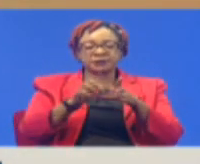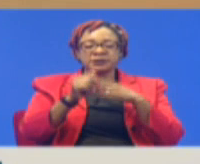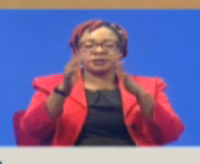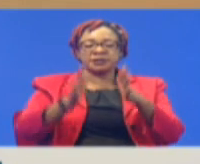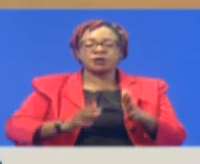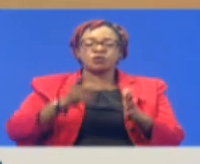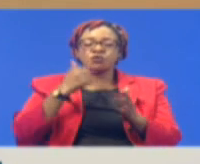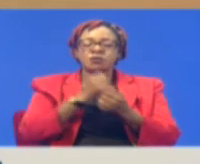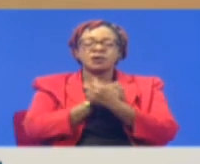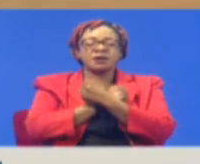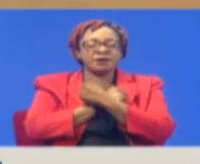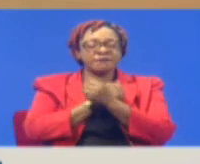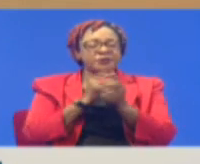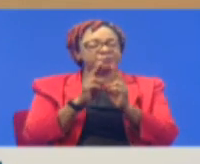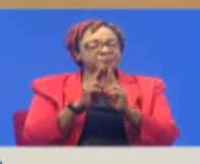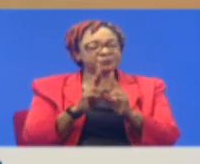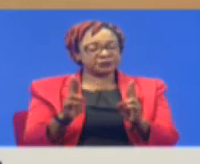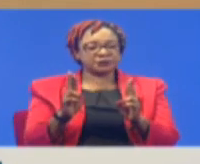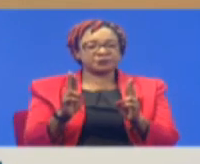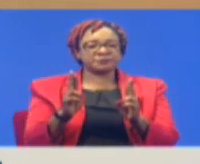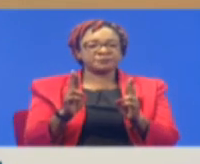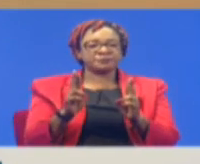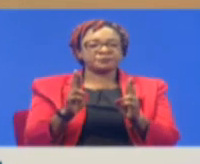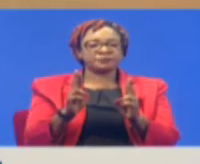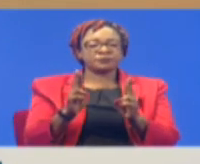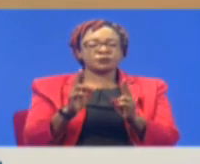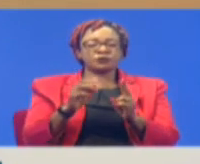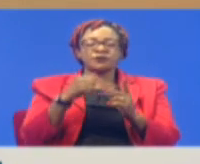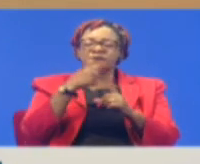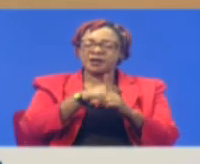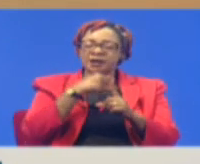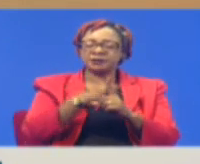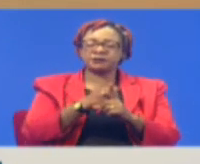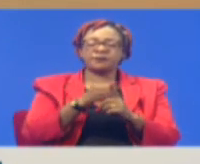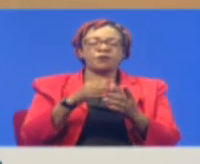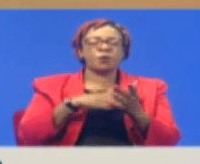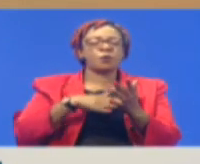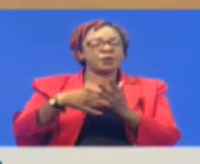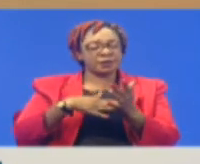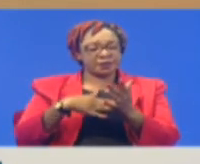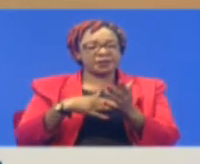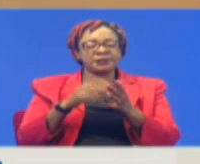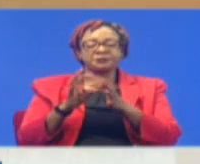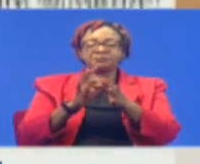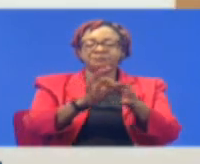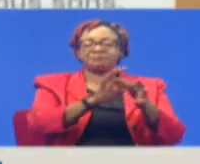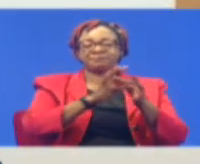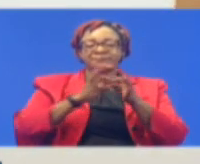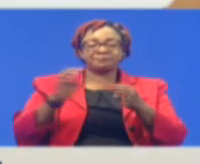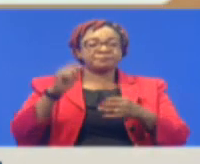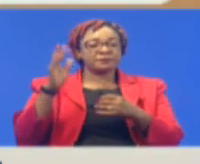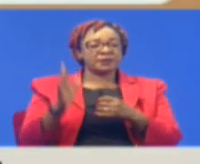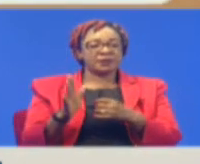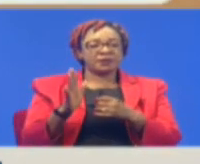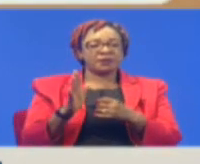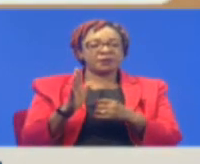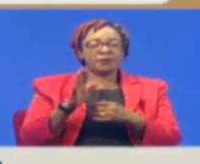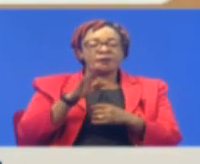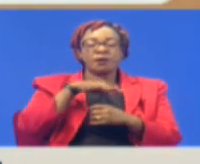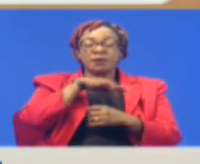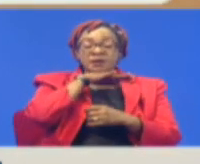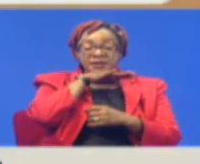amani, kushughulikia kilio cha wanyonge na aliyependa kuwaunganisha wa Kenya. Naye kinara wa ODM Raila